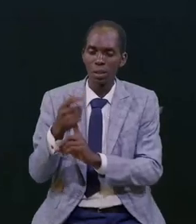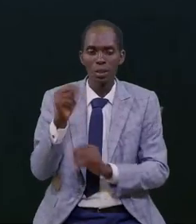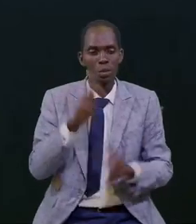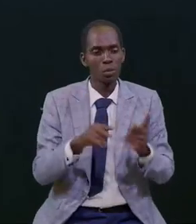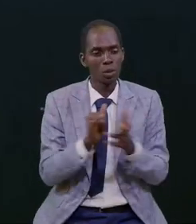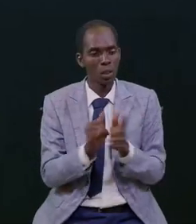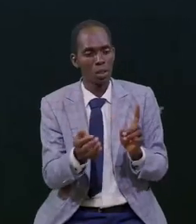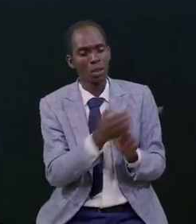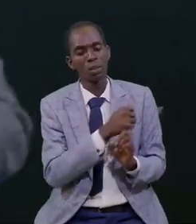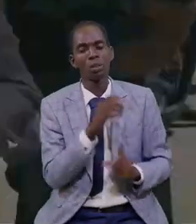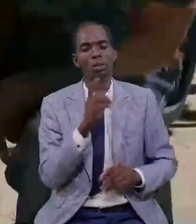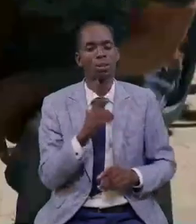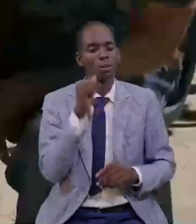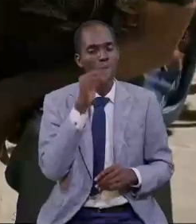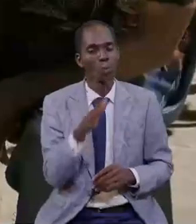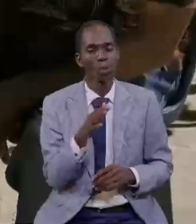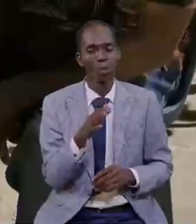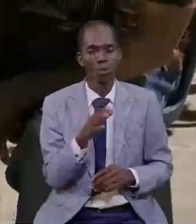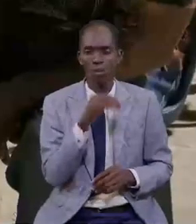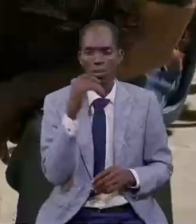attrapent est-ce que vous avez entendu